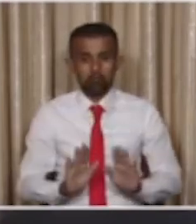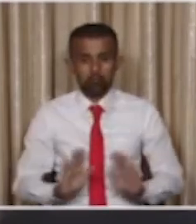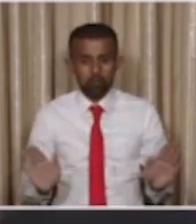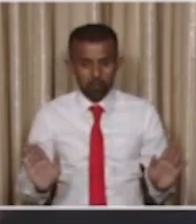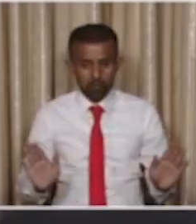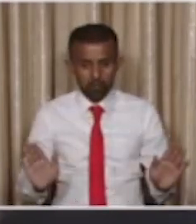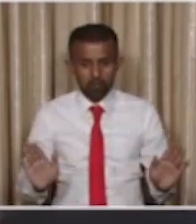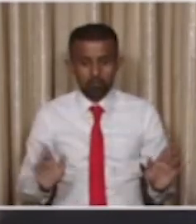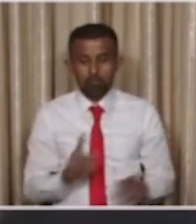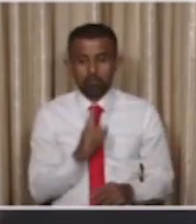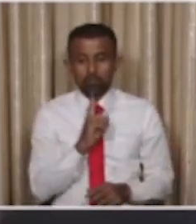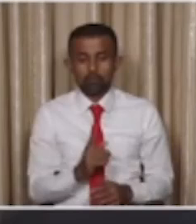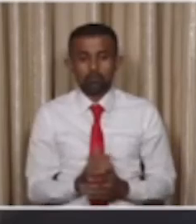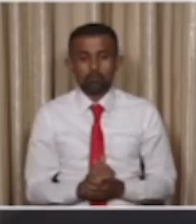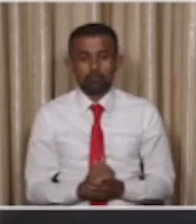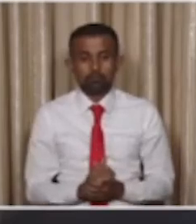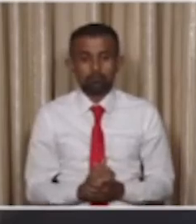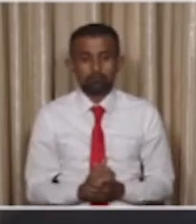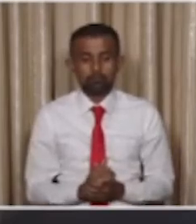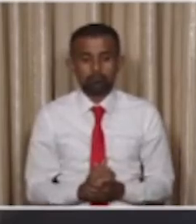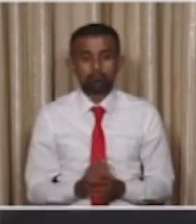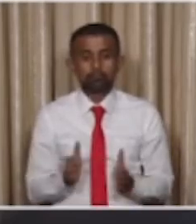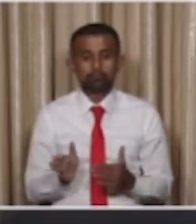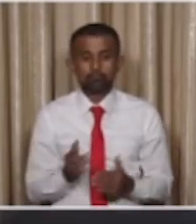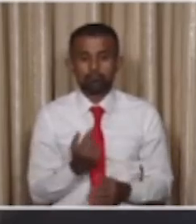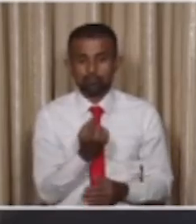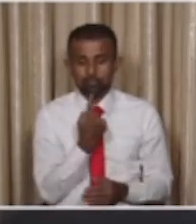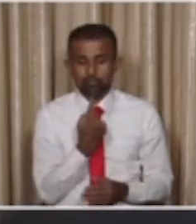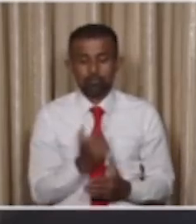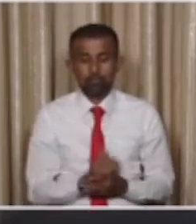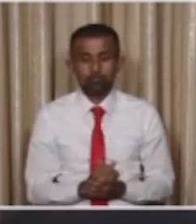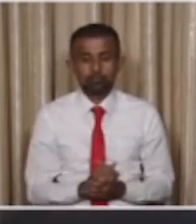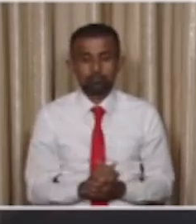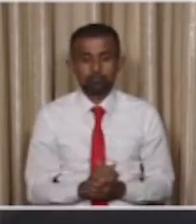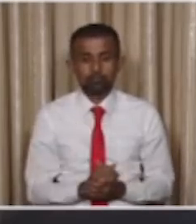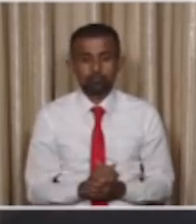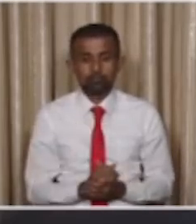කියලා ඔවුන් කියලා තියෙනවා. ඊට පස්සේ ඔවුන් කියලා තියෙනවා